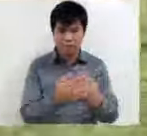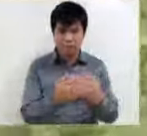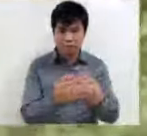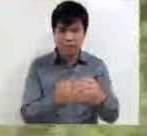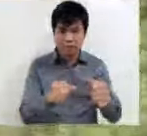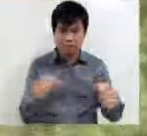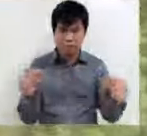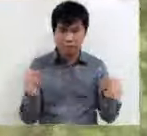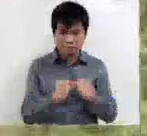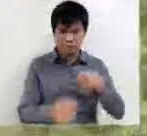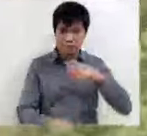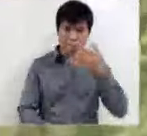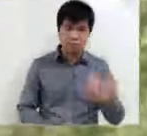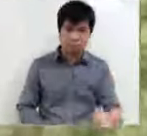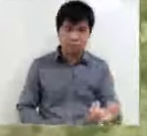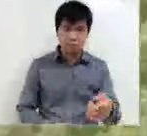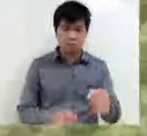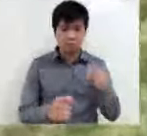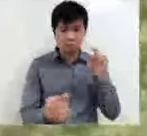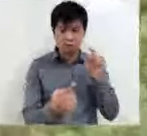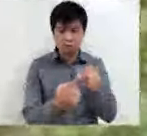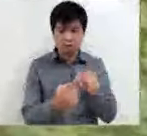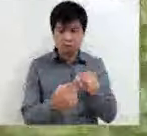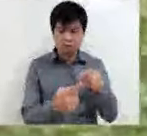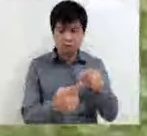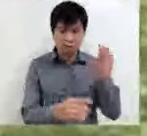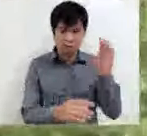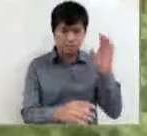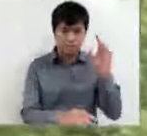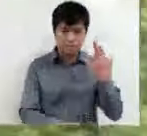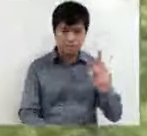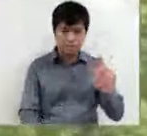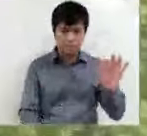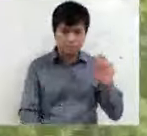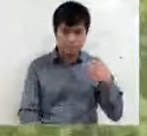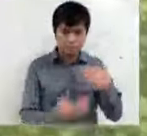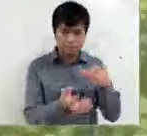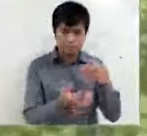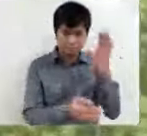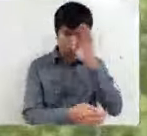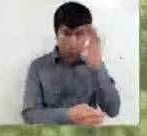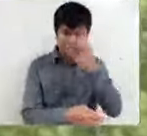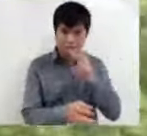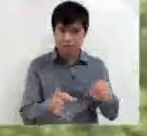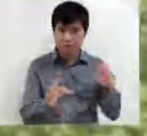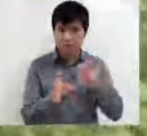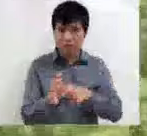rescuers na magpadala ng K-9 trackers para hanapin ang pasahero.